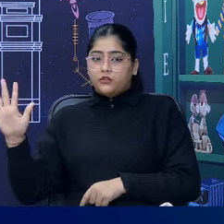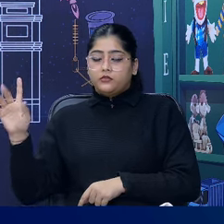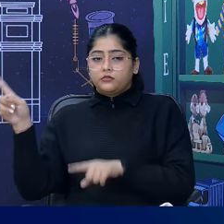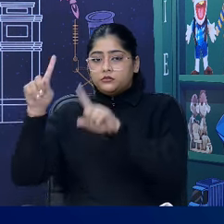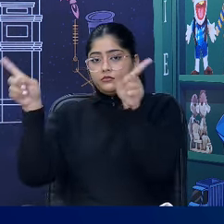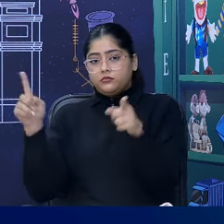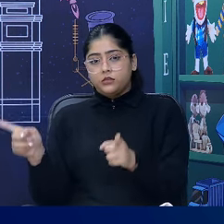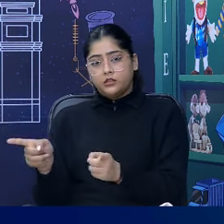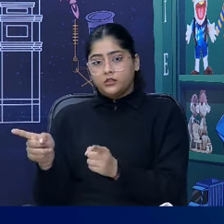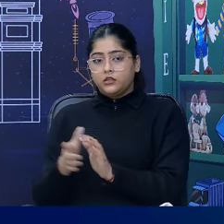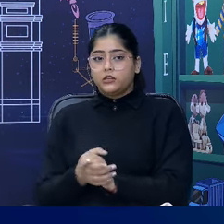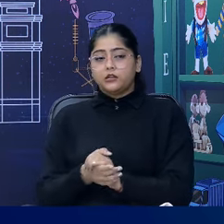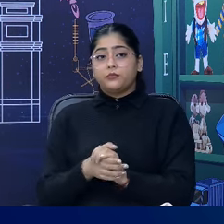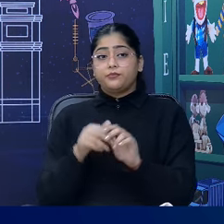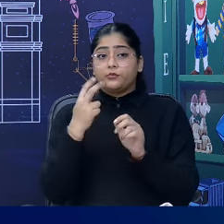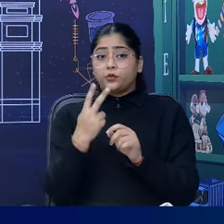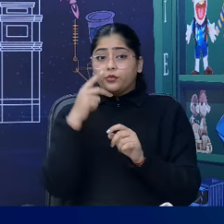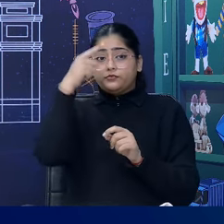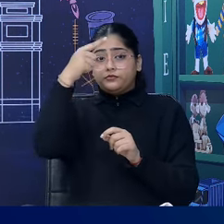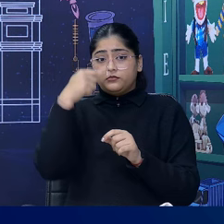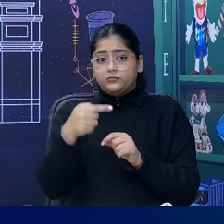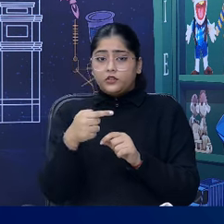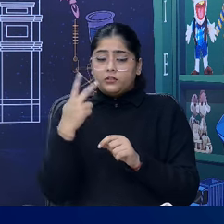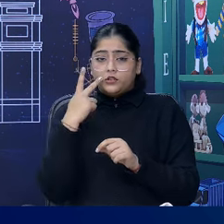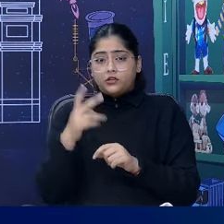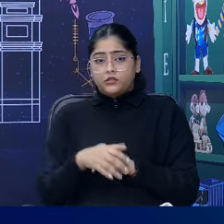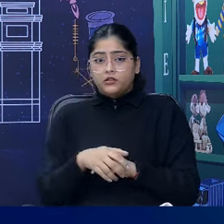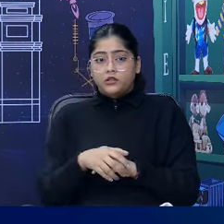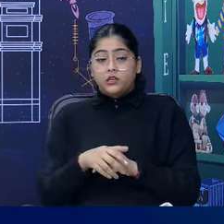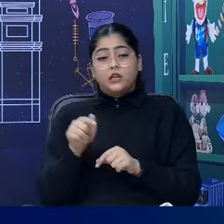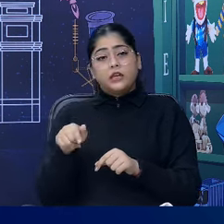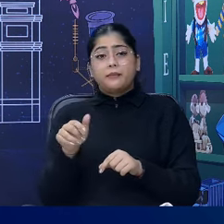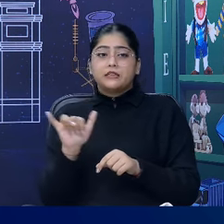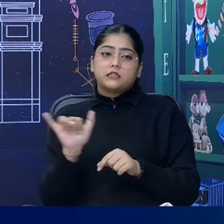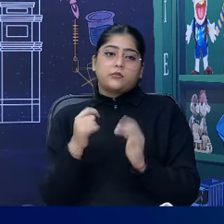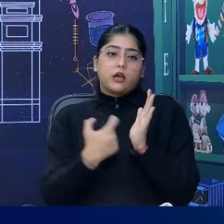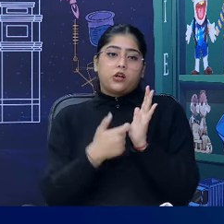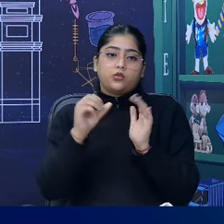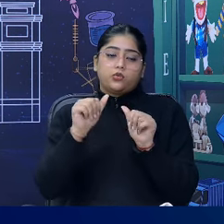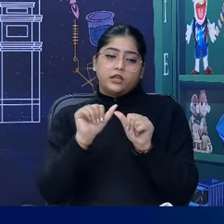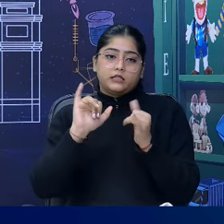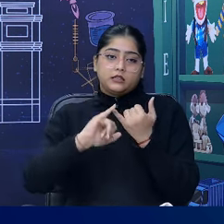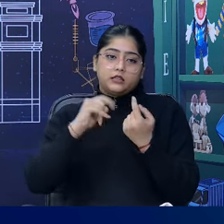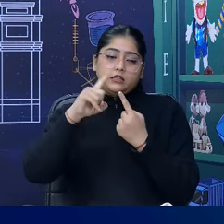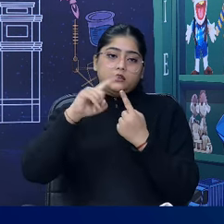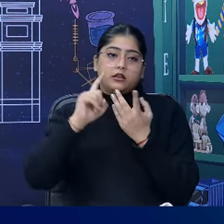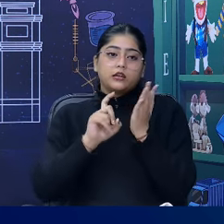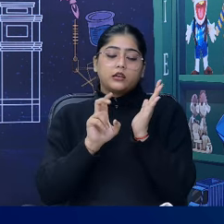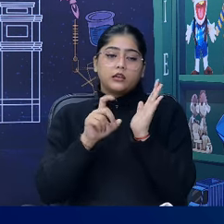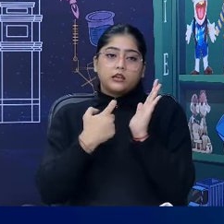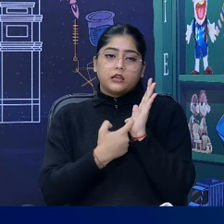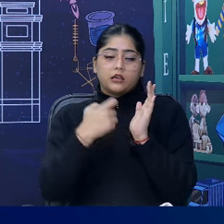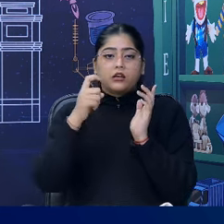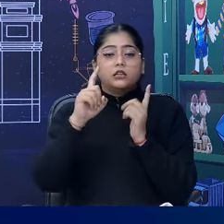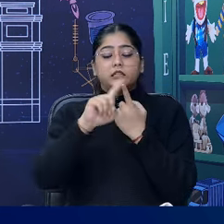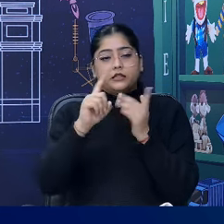8, 27, 64, 125. ये मैंने दो सेट्स लिखे हैं और ये दोनों ही मैंने रोस्टर फॉर्म में लिखे हैं. क्या कोई और तरीका हो सकता